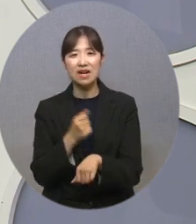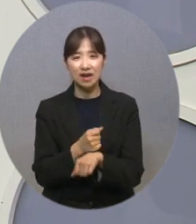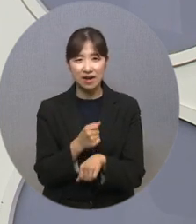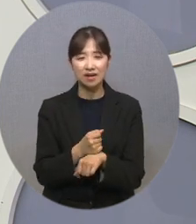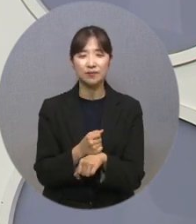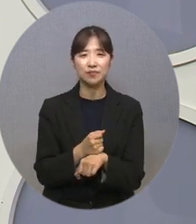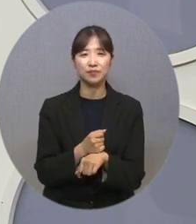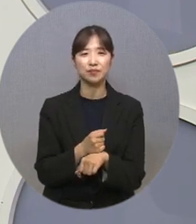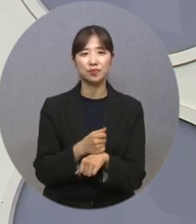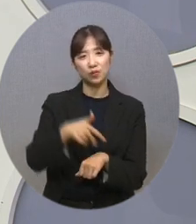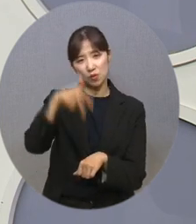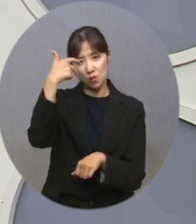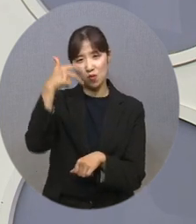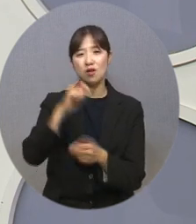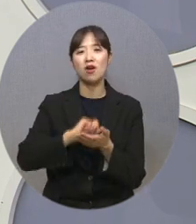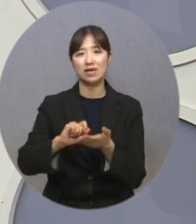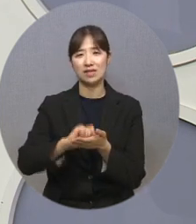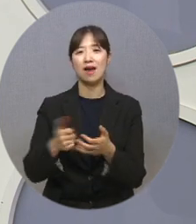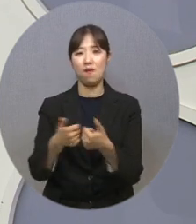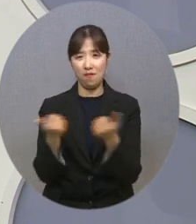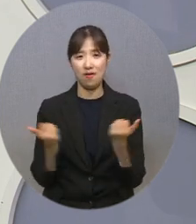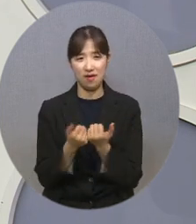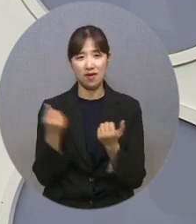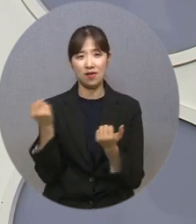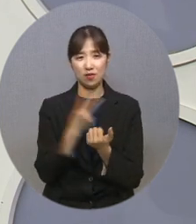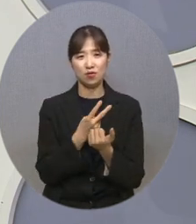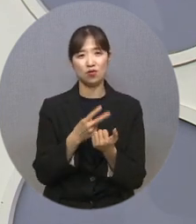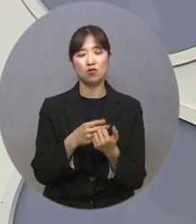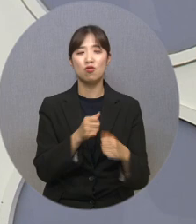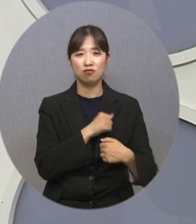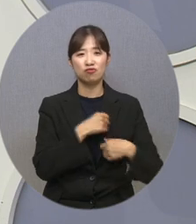그 조선기자회 그리고